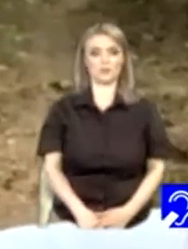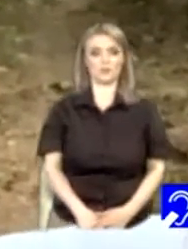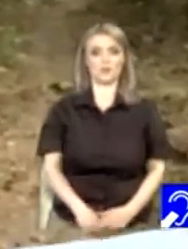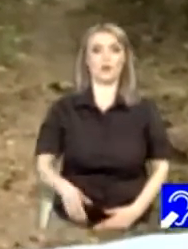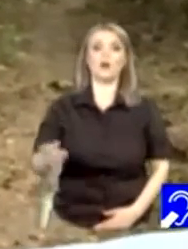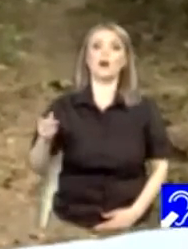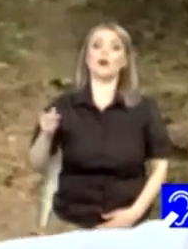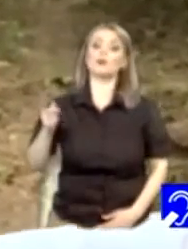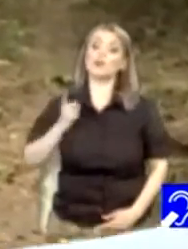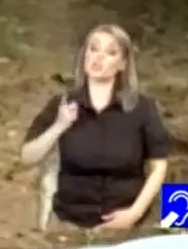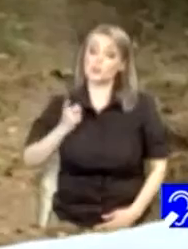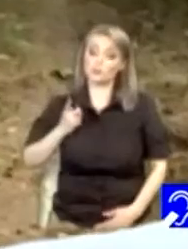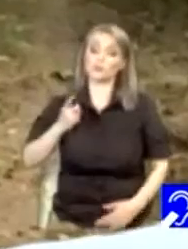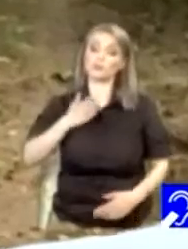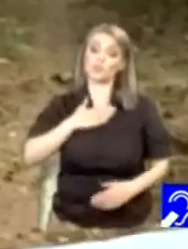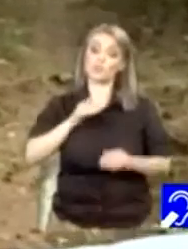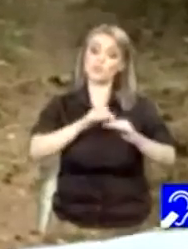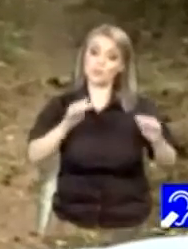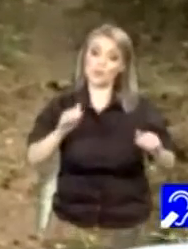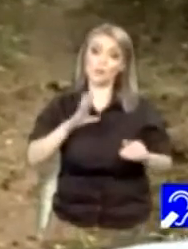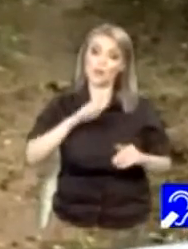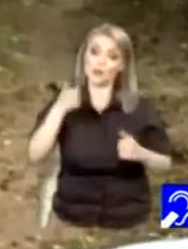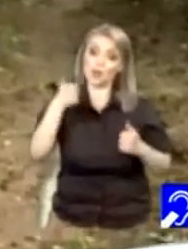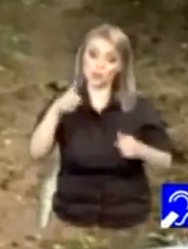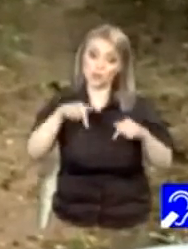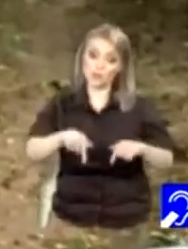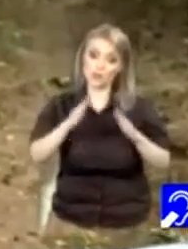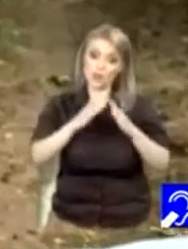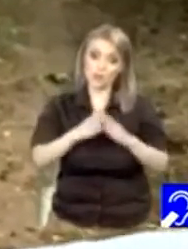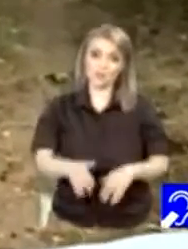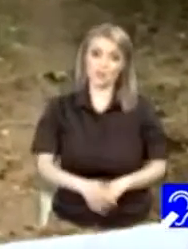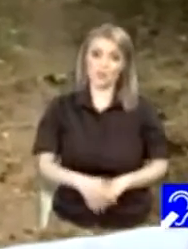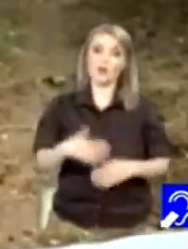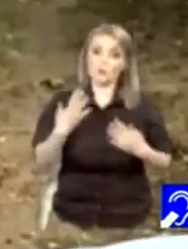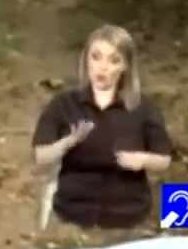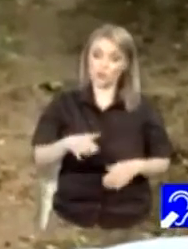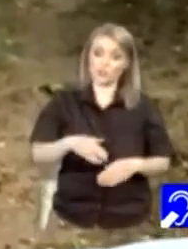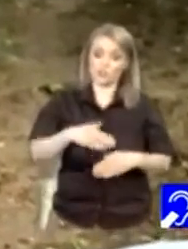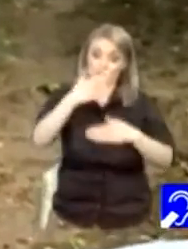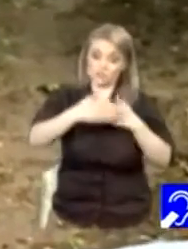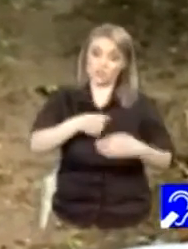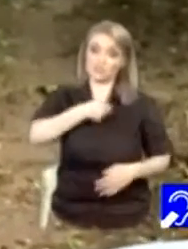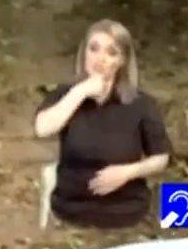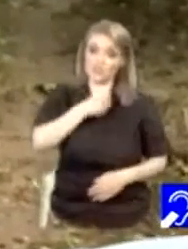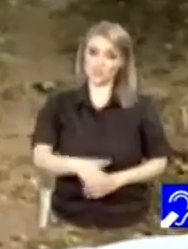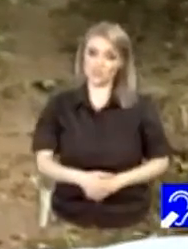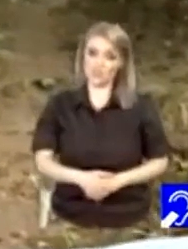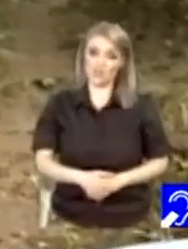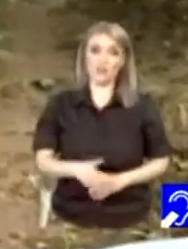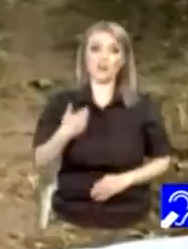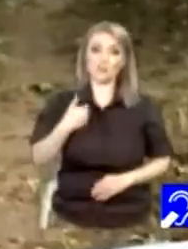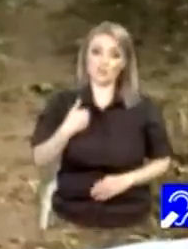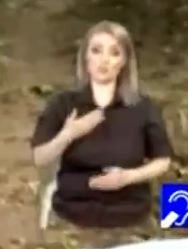Așteptăm să le fie bine la copiii noștri acasă, părinții noștri trăiască mai bine, noi deja ne apropiem de vârsta pensionării, să avem o